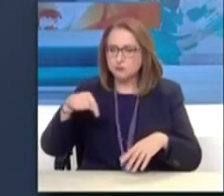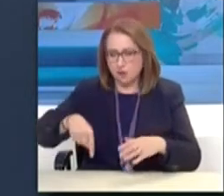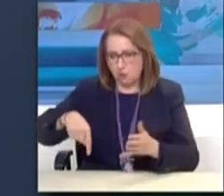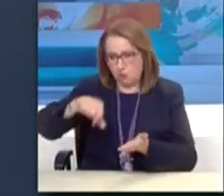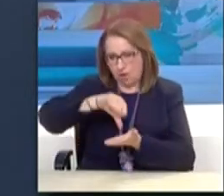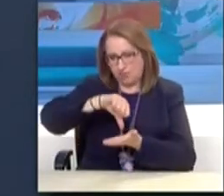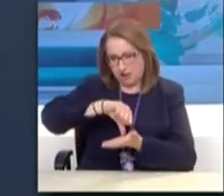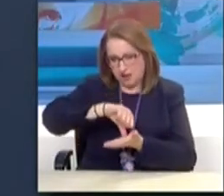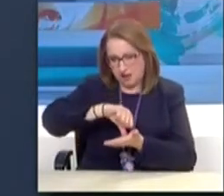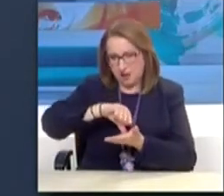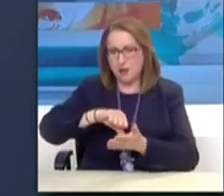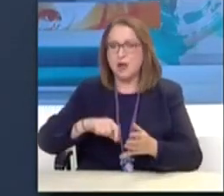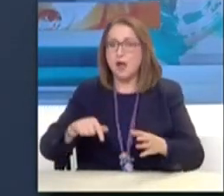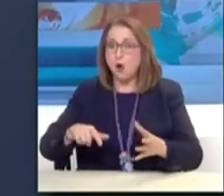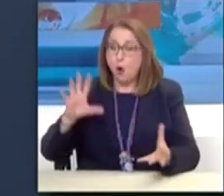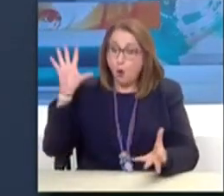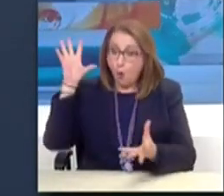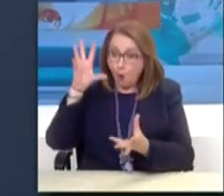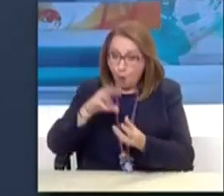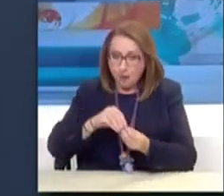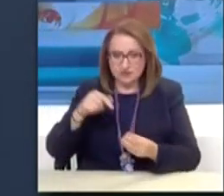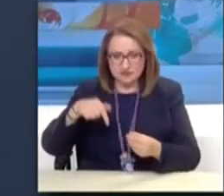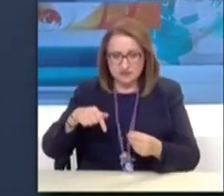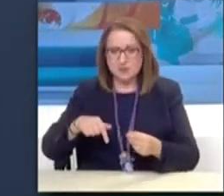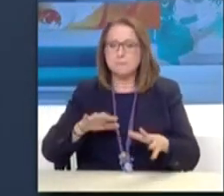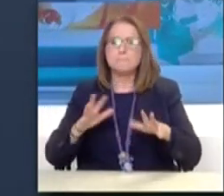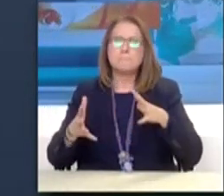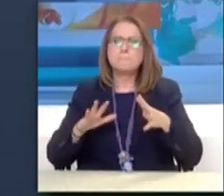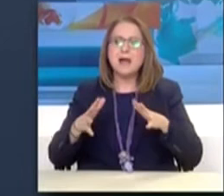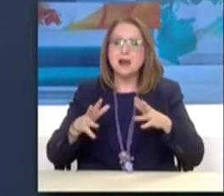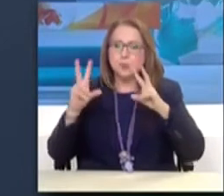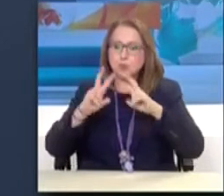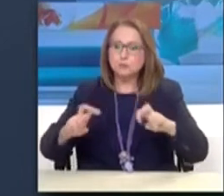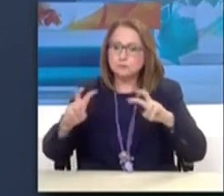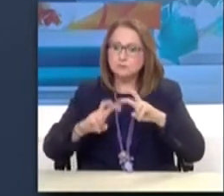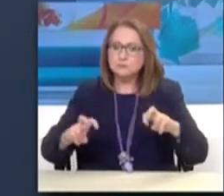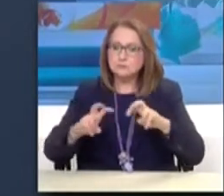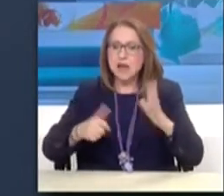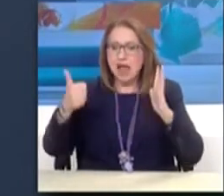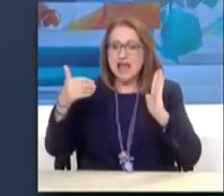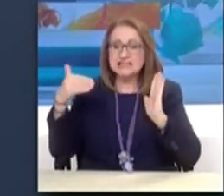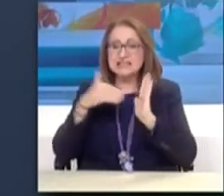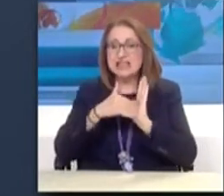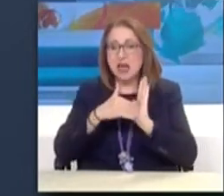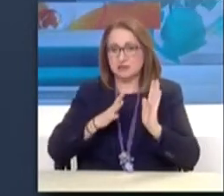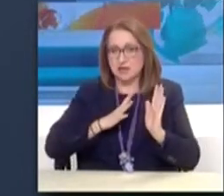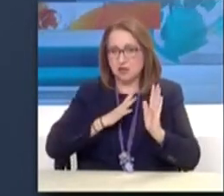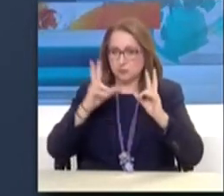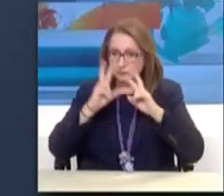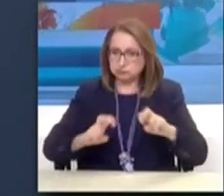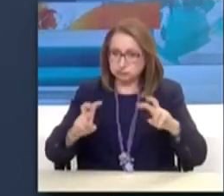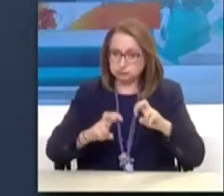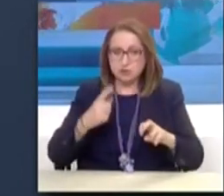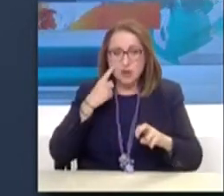Αθήνα, ενώ συνολικά μέχρι σήμερα έχουν ελεγχθεί περισσότερα από 6.000 δείγματα για την παρουσία του νέου